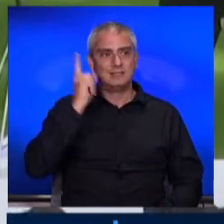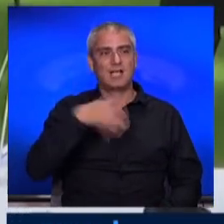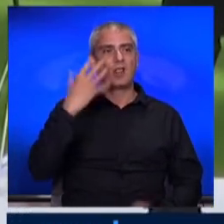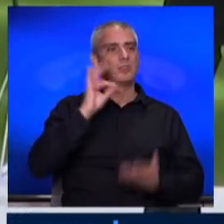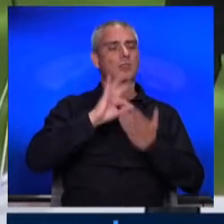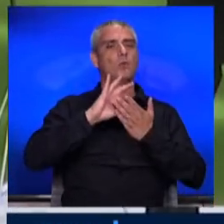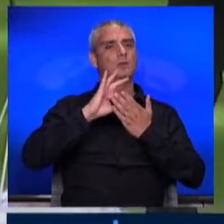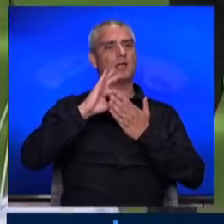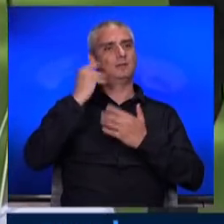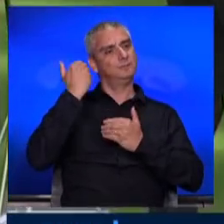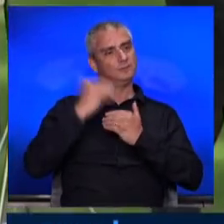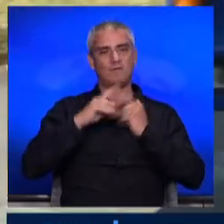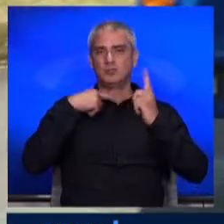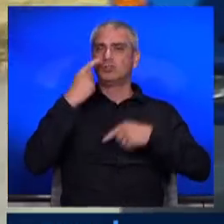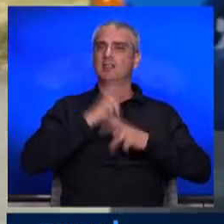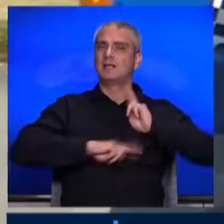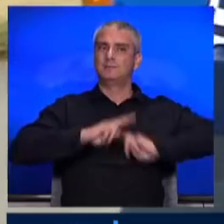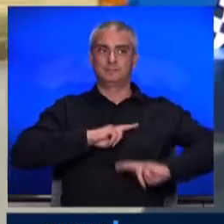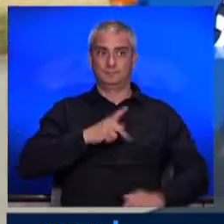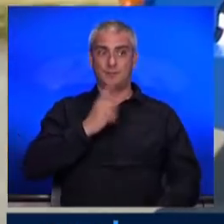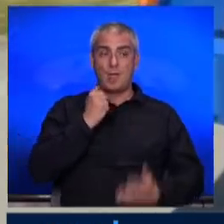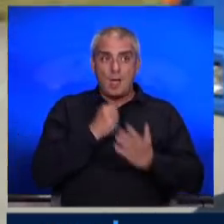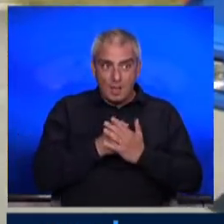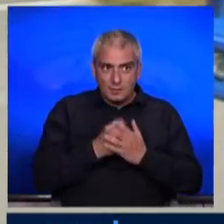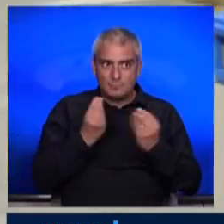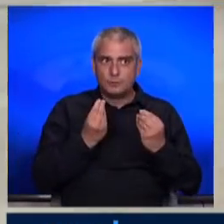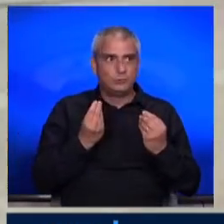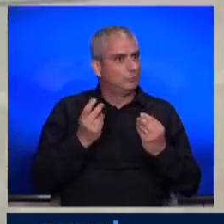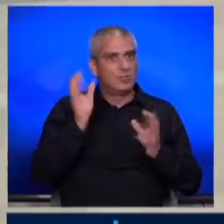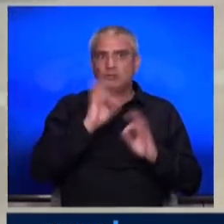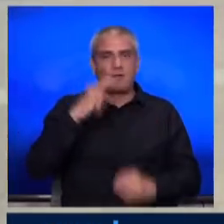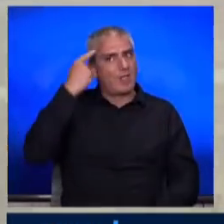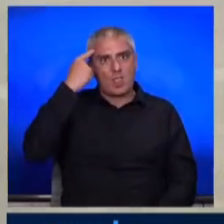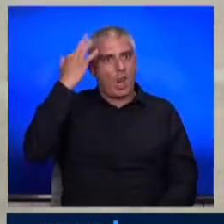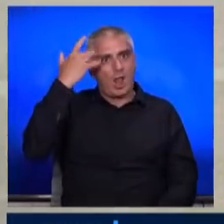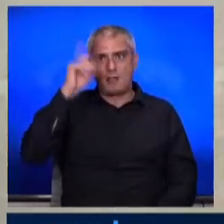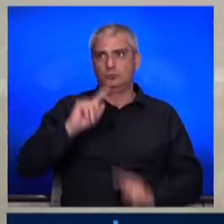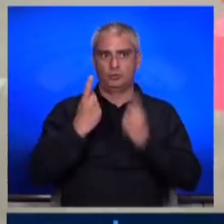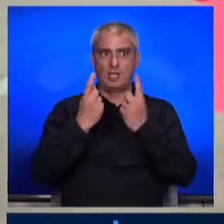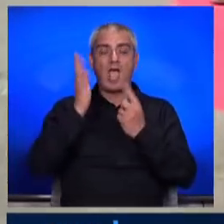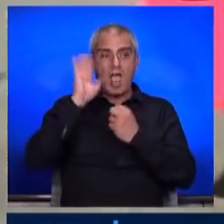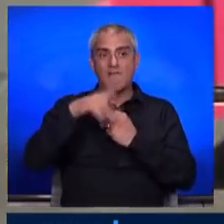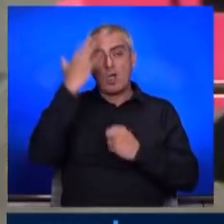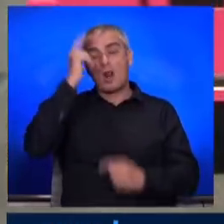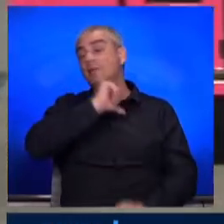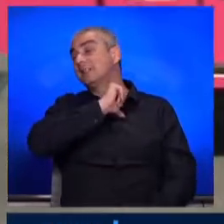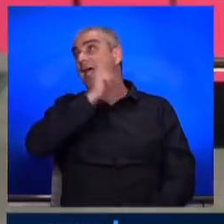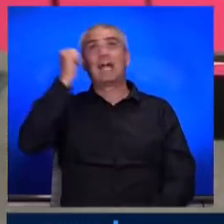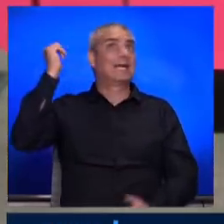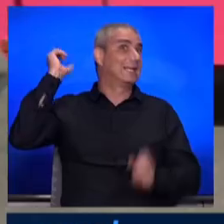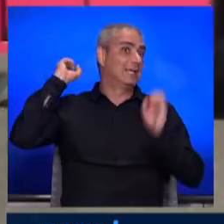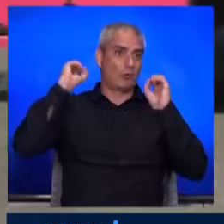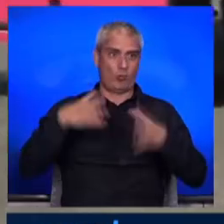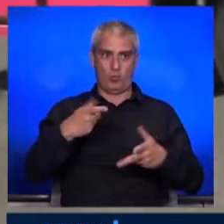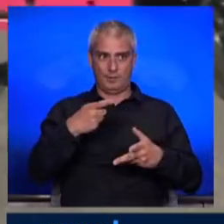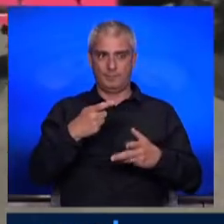נקודת הציון לסוף השנים הרעות, עד שבא משהו שאיש לא חלם שיקרה אפילו בחלומות הפרועים ביותר. The World